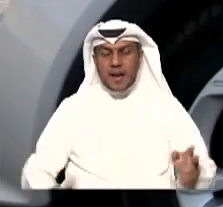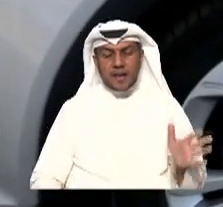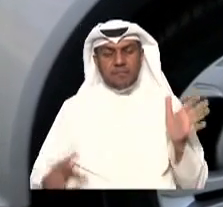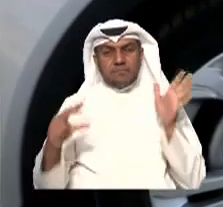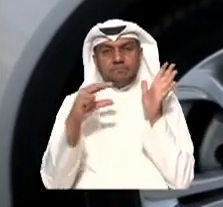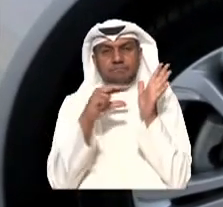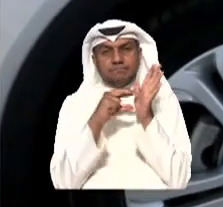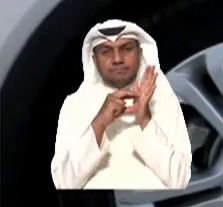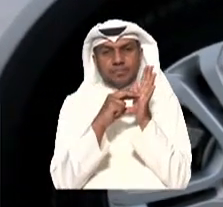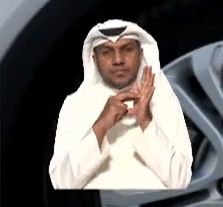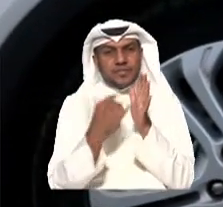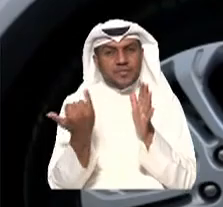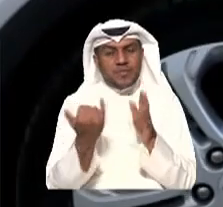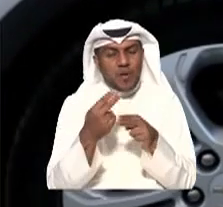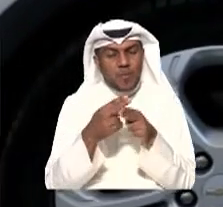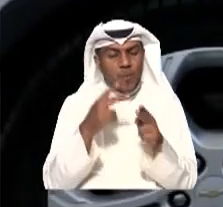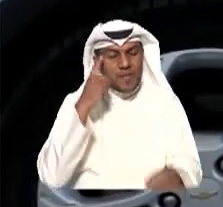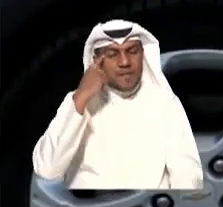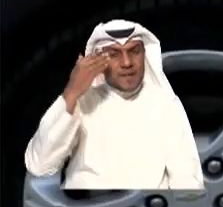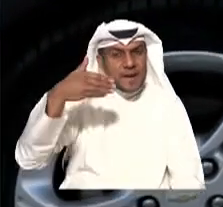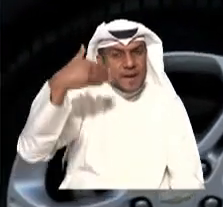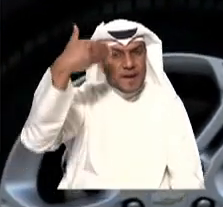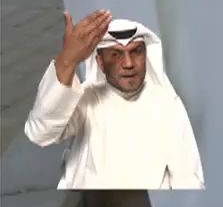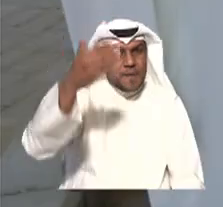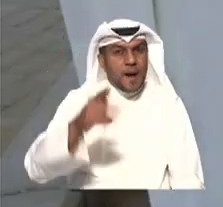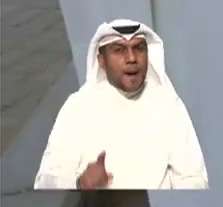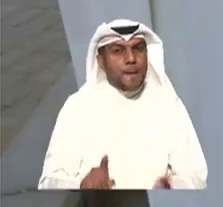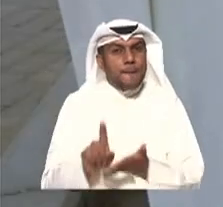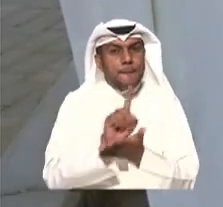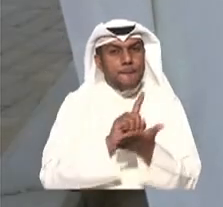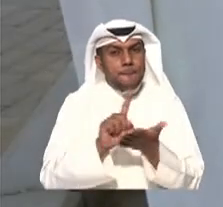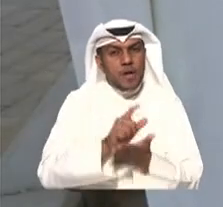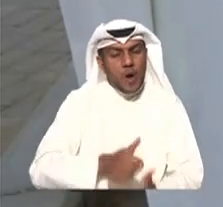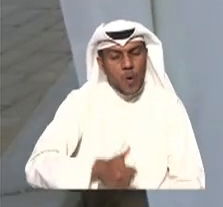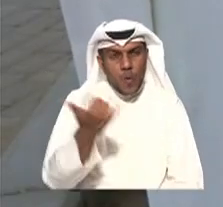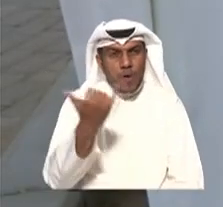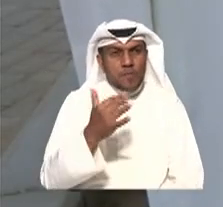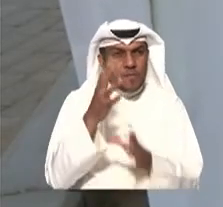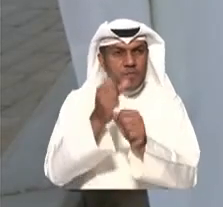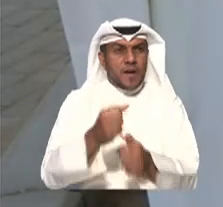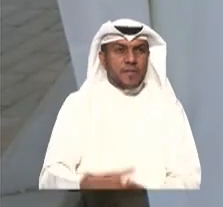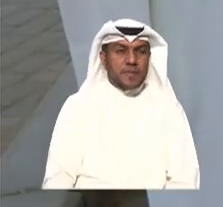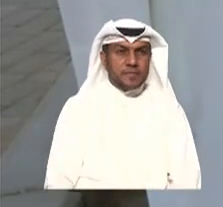للمحافظة على سجل دولة الكويت البيئي. نواف الشراكي، تلفزيون دولة الكويت.